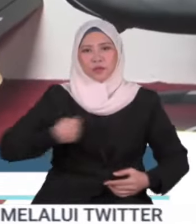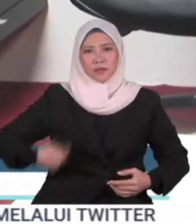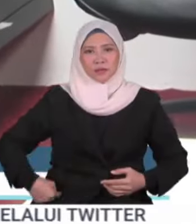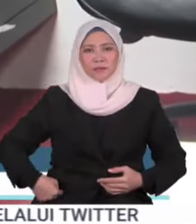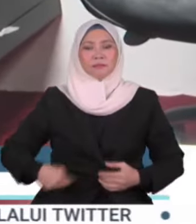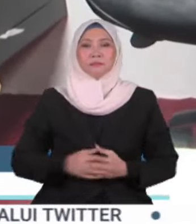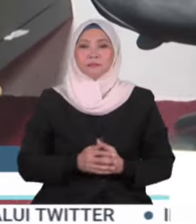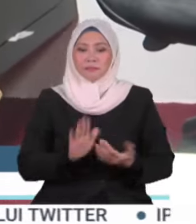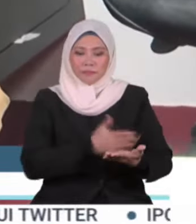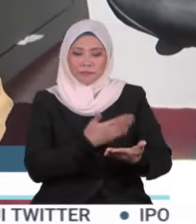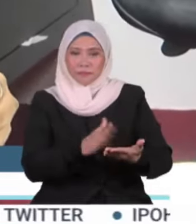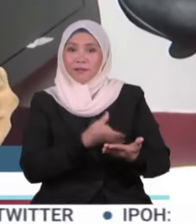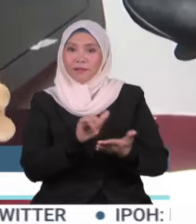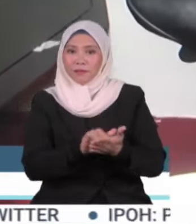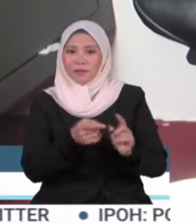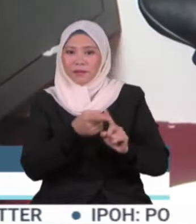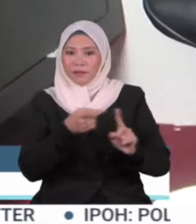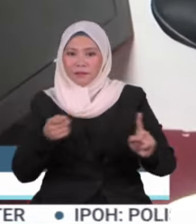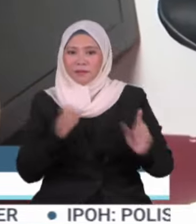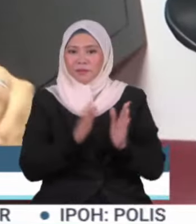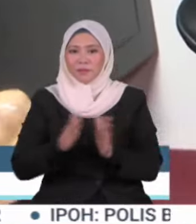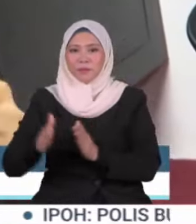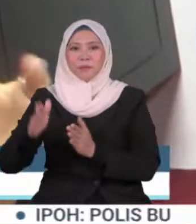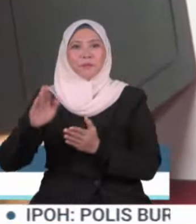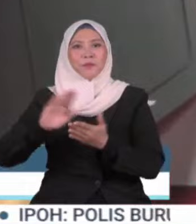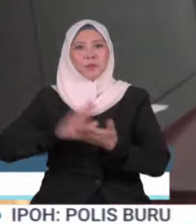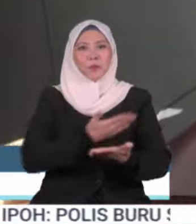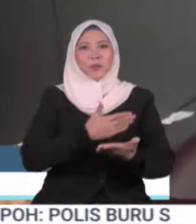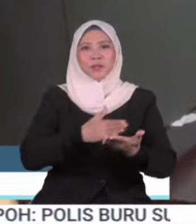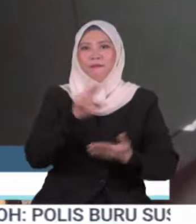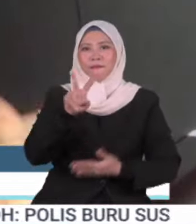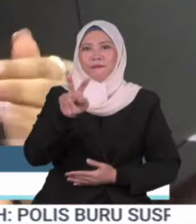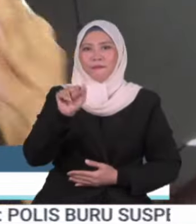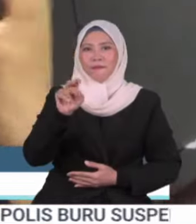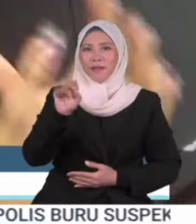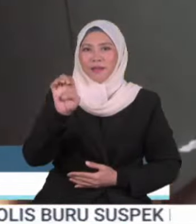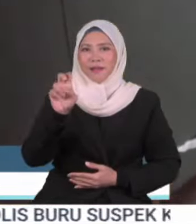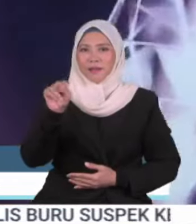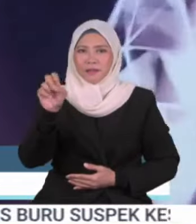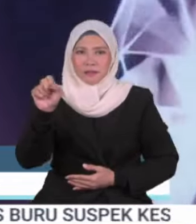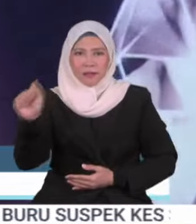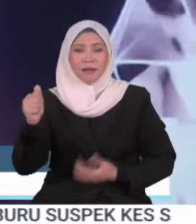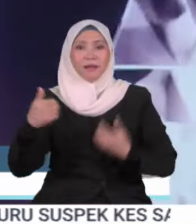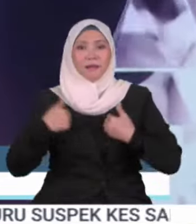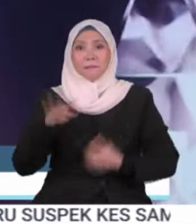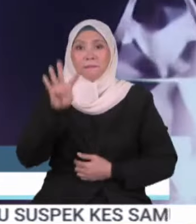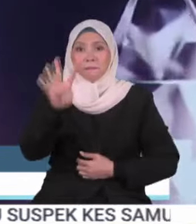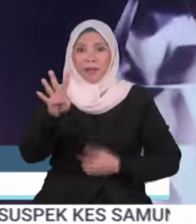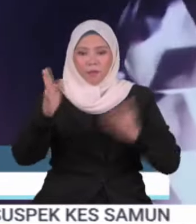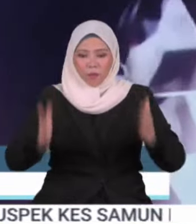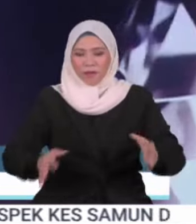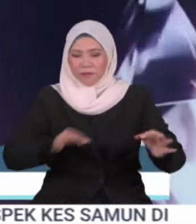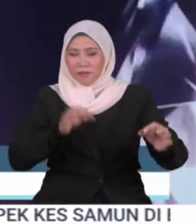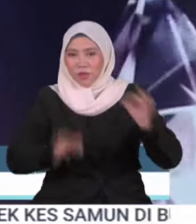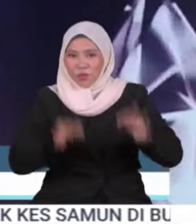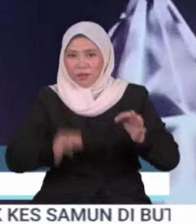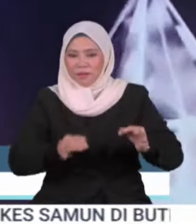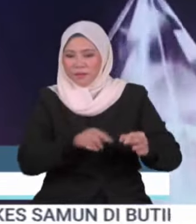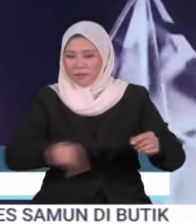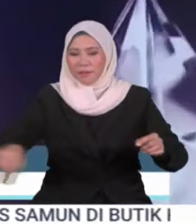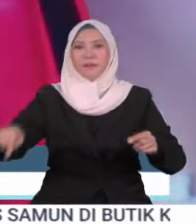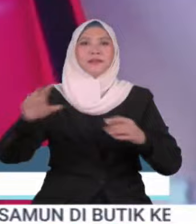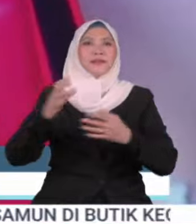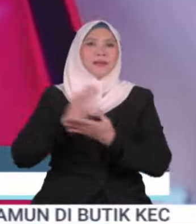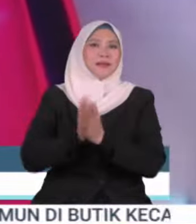lagu tersebut diolah daripada susunan musikal menjadi rebutan 4 Juli untuk menjadi